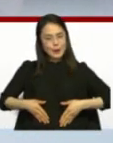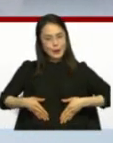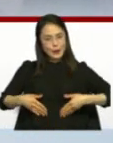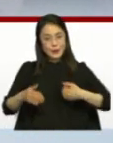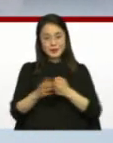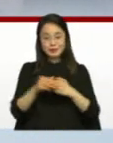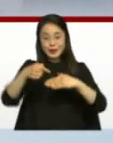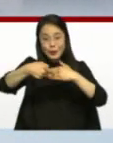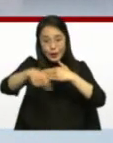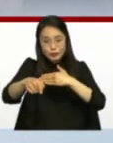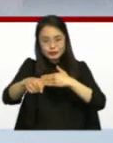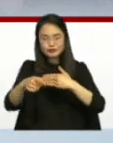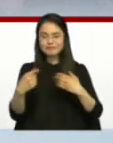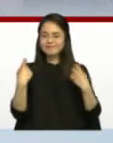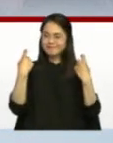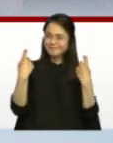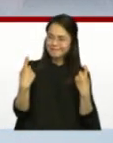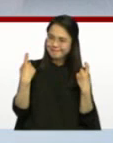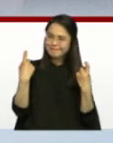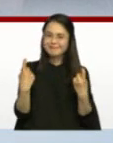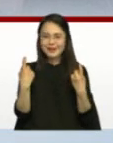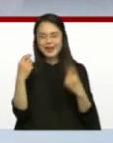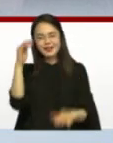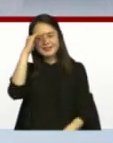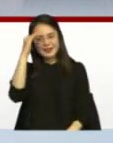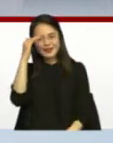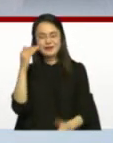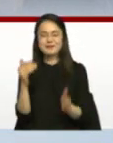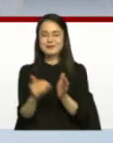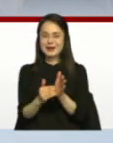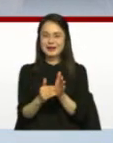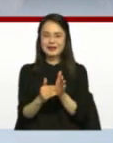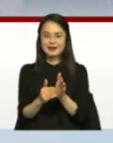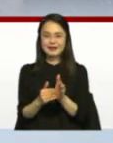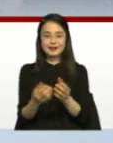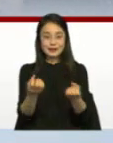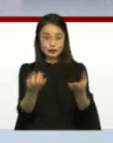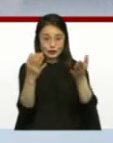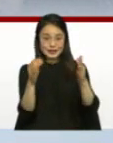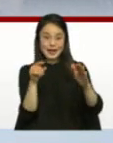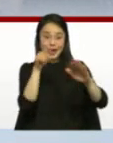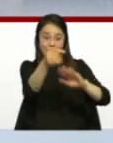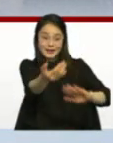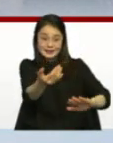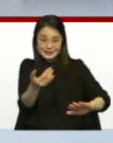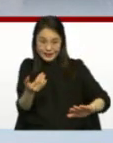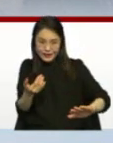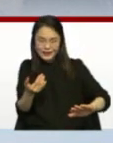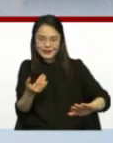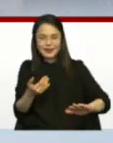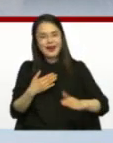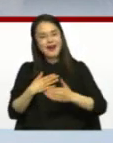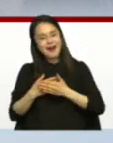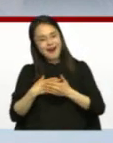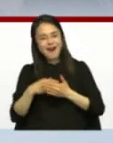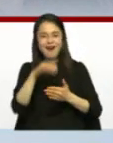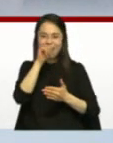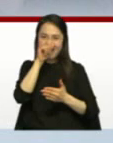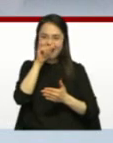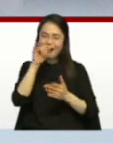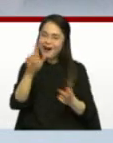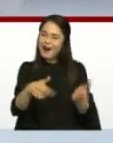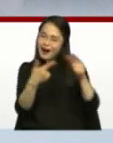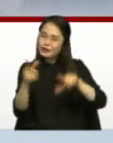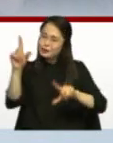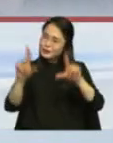같은 즐거움으로 하루를 만끽했습니다. 축제장으로 떠나기 전에 설렘부터 축제에서의 기쁨까지 그들의 하루를 카메라에